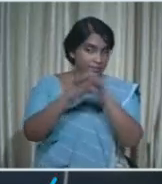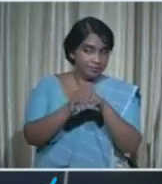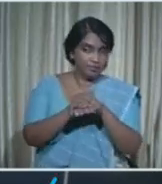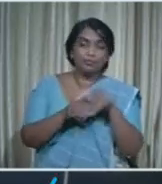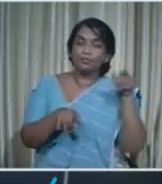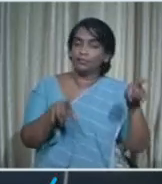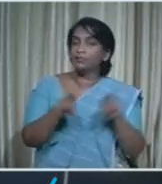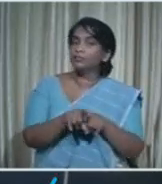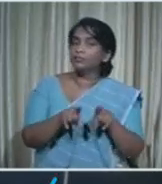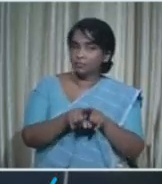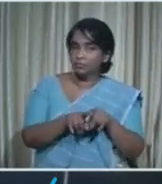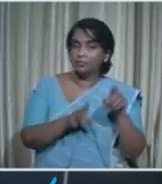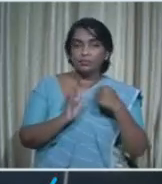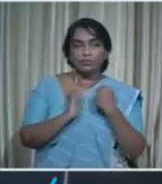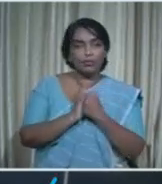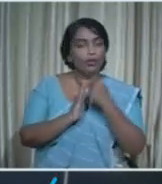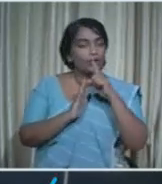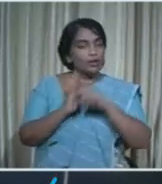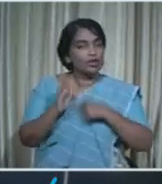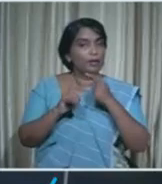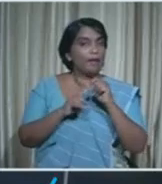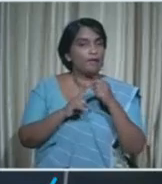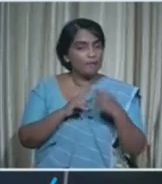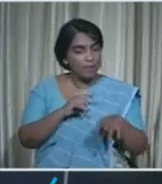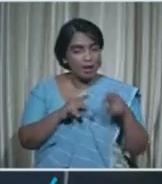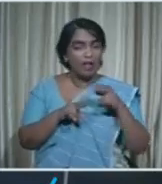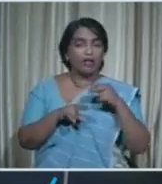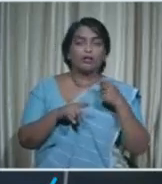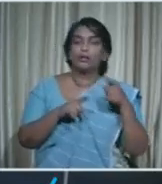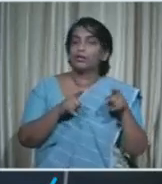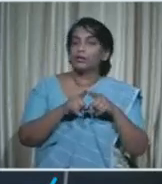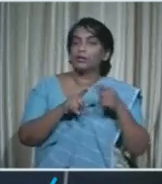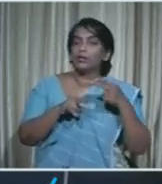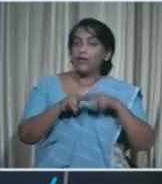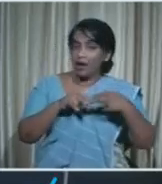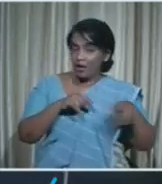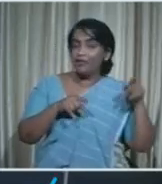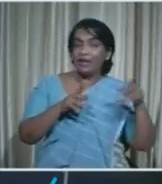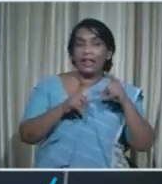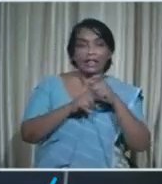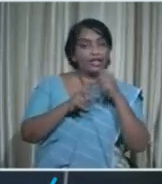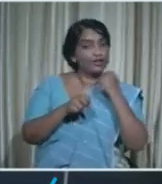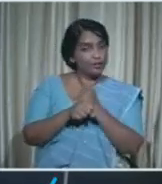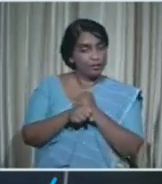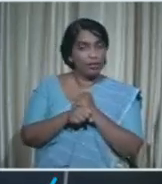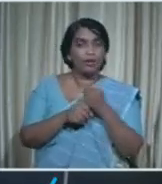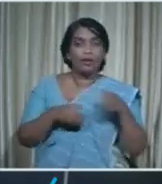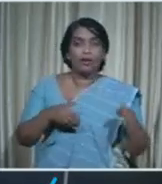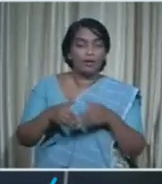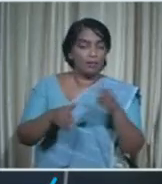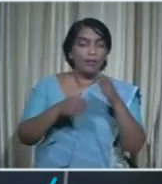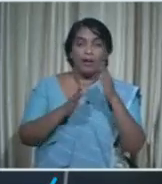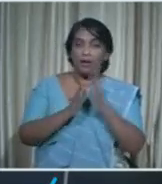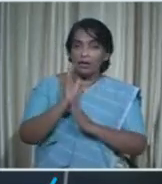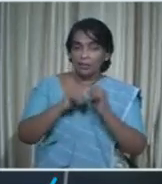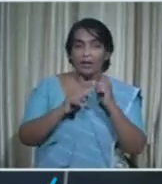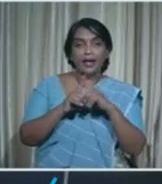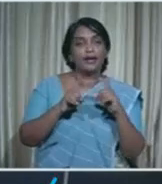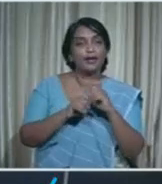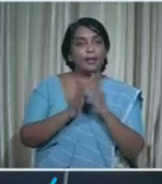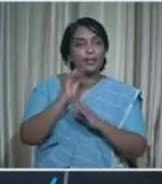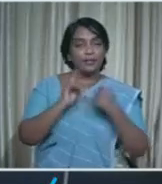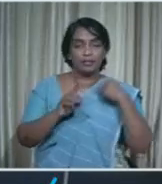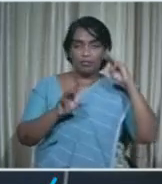අනුව තමයි ගරු ජොන්සන් ෆර්නාන්ඩෝ අමාත්‍යතුමත් ගරු දිනේෂ් ගුණවර්ධන අමාත්‍යතුමත් මහා මාර්ග අමාත්‍යාංශෙත් අධ්‍යාපන අමාත්‍යාංශෙත්